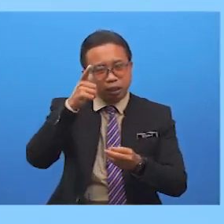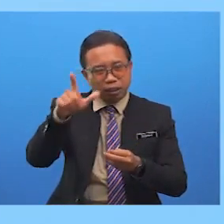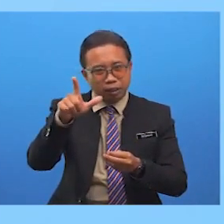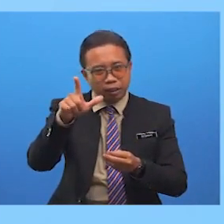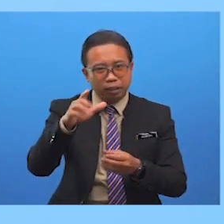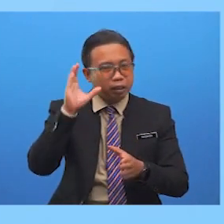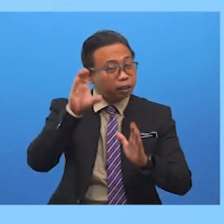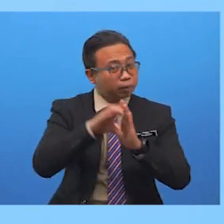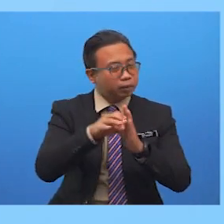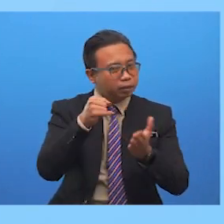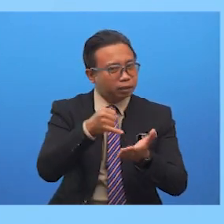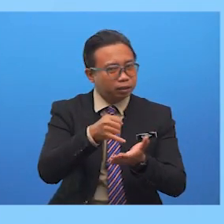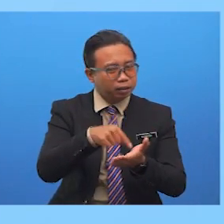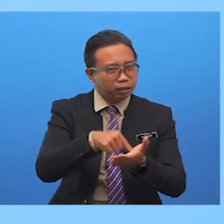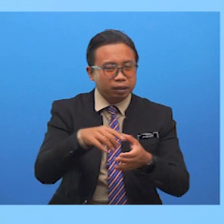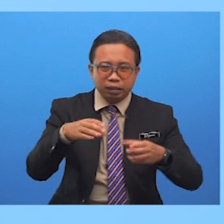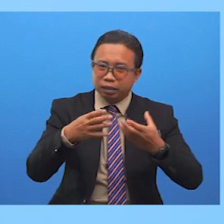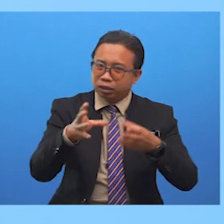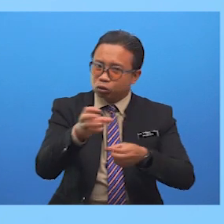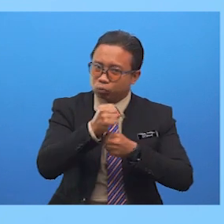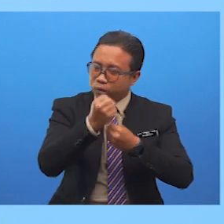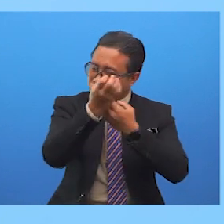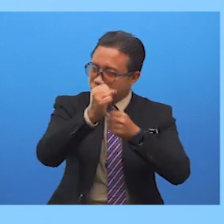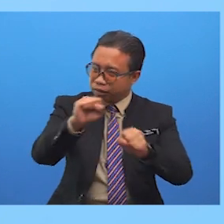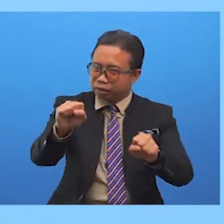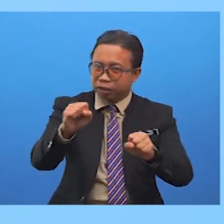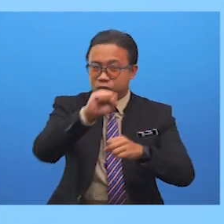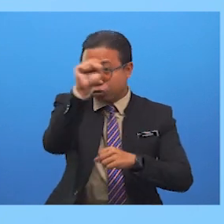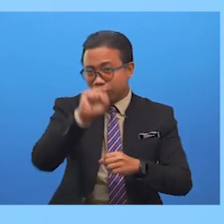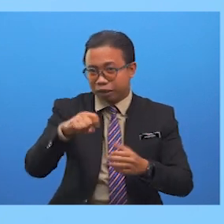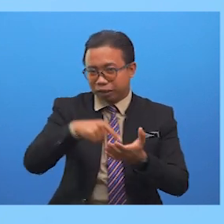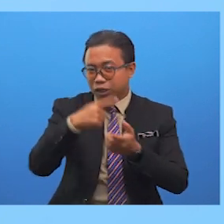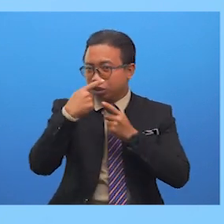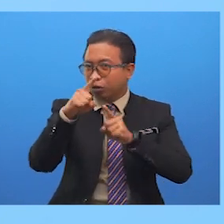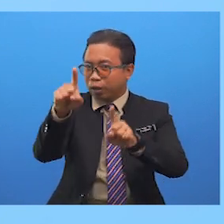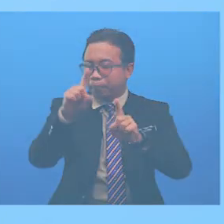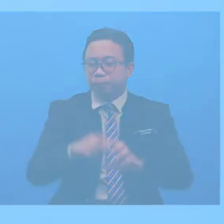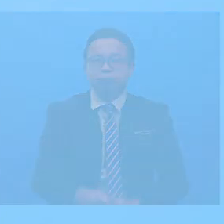paparan ini dan Cuba selesaikan soal yang tersebut